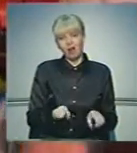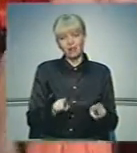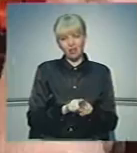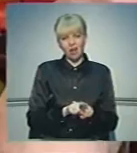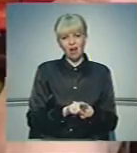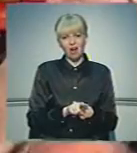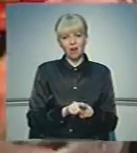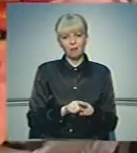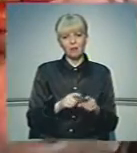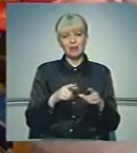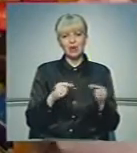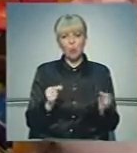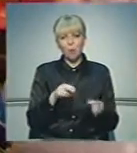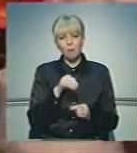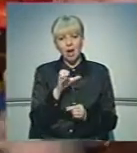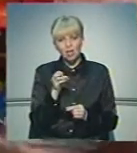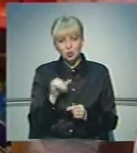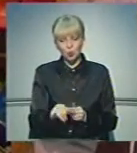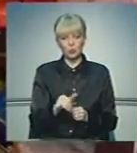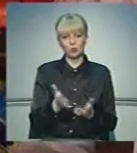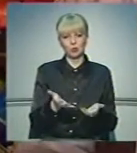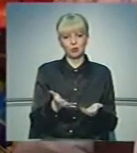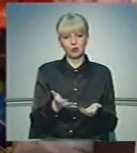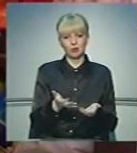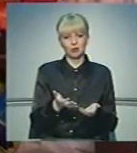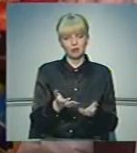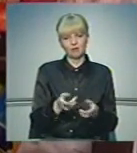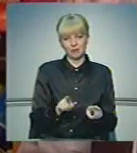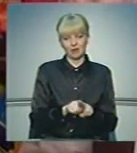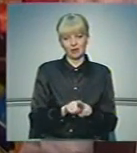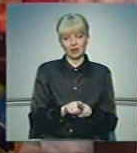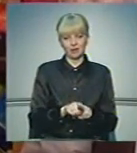от, треугольнички, пасту і таке.